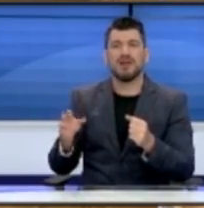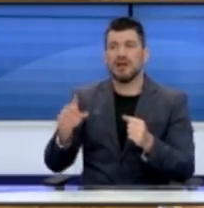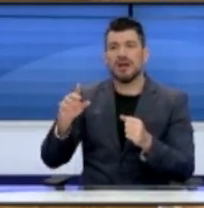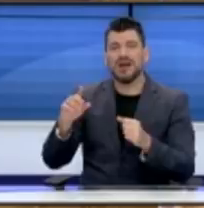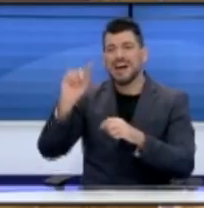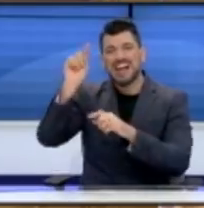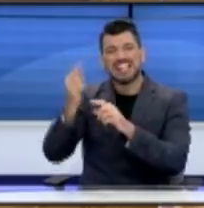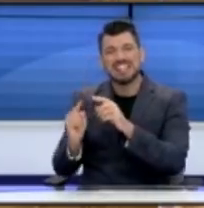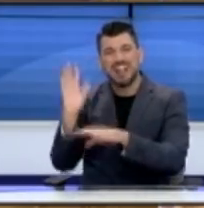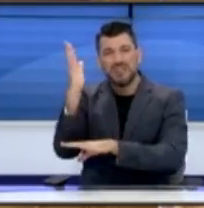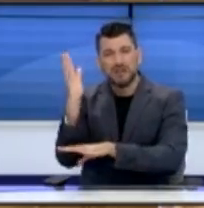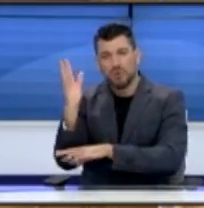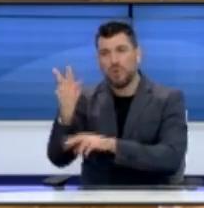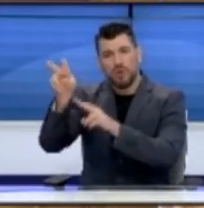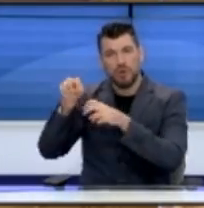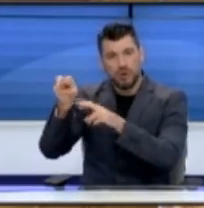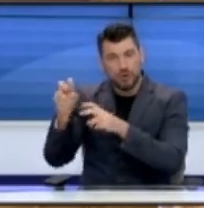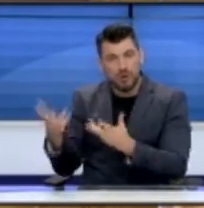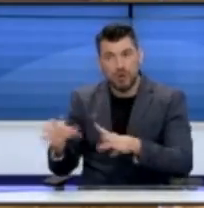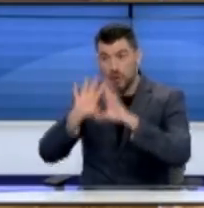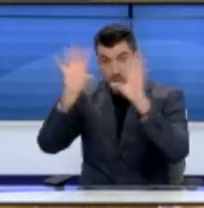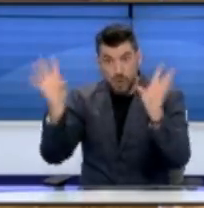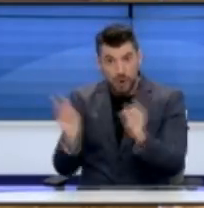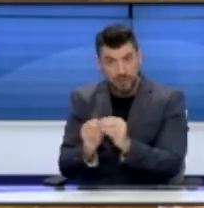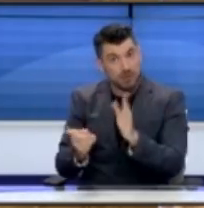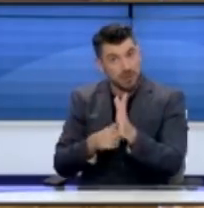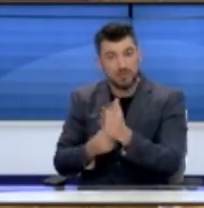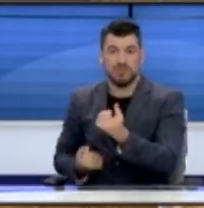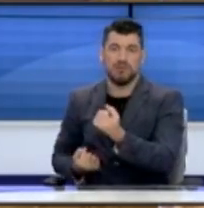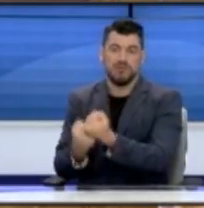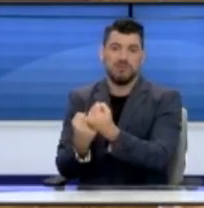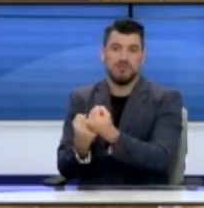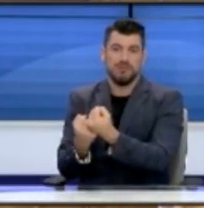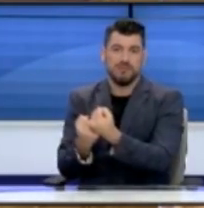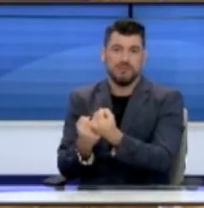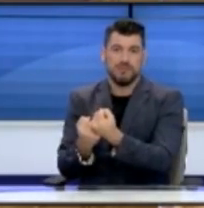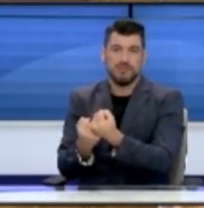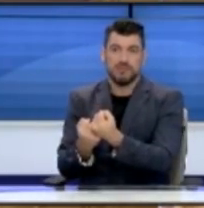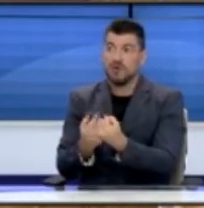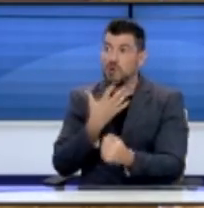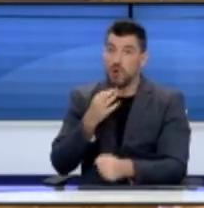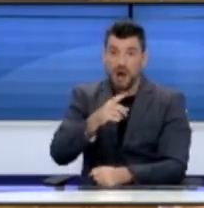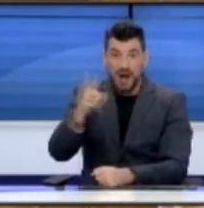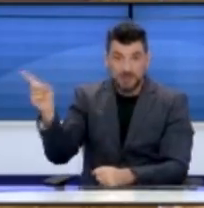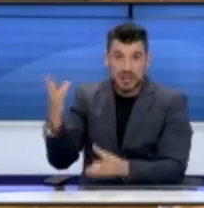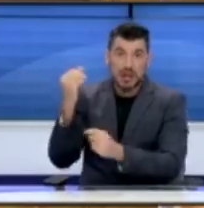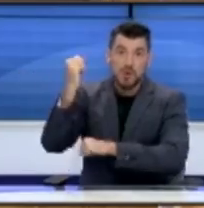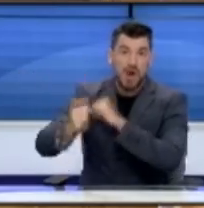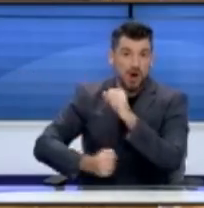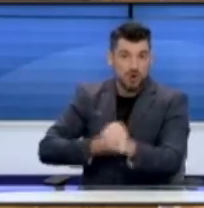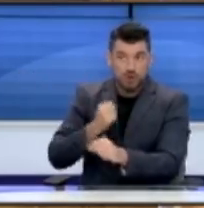δάσος. Μέχρι αυτό να επανέλθει στη θέση που να συμβάλλει στην παραγωγή και με αντίστοιχες